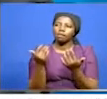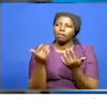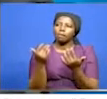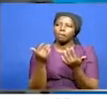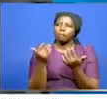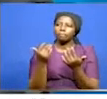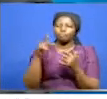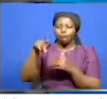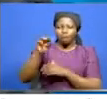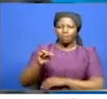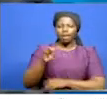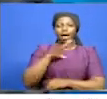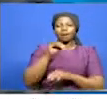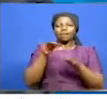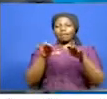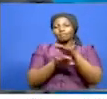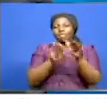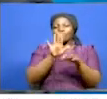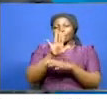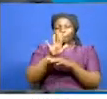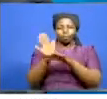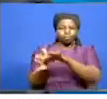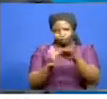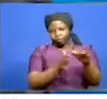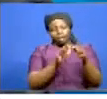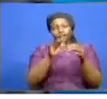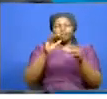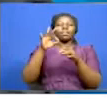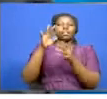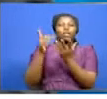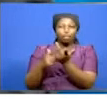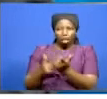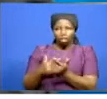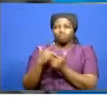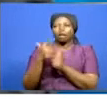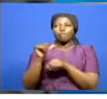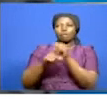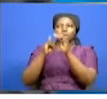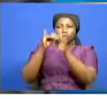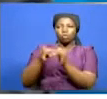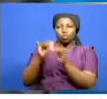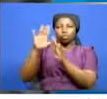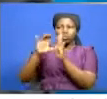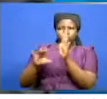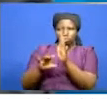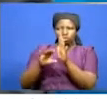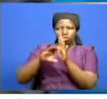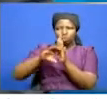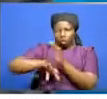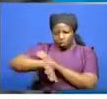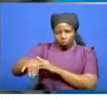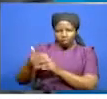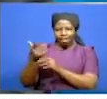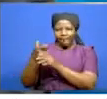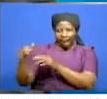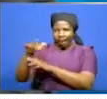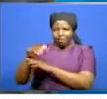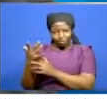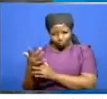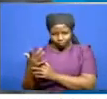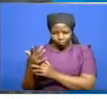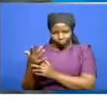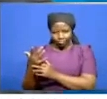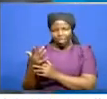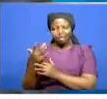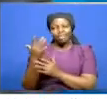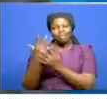mambo ya prime minister na deputy, tuhesabu mambo ya constituencies, mupia kuongeza pesa mashinani kupitia constituencies. Ile itashinda